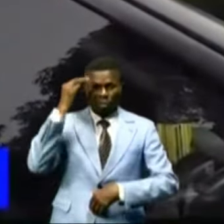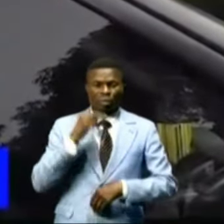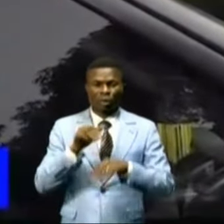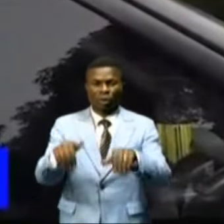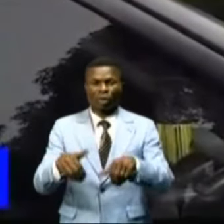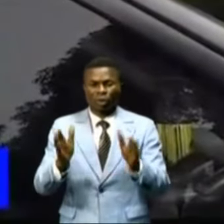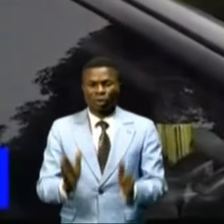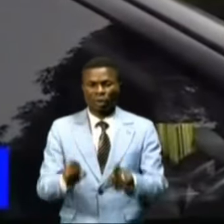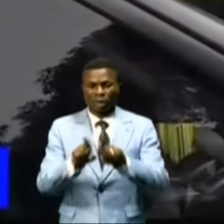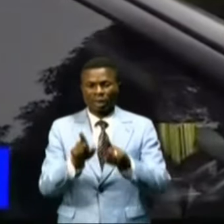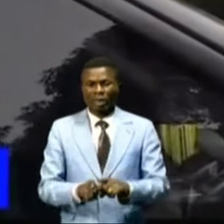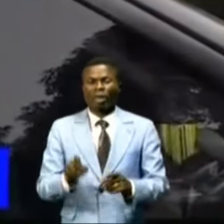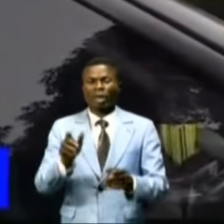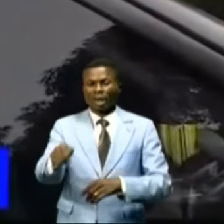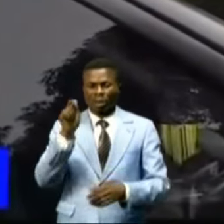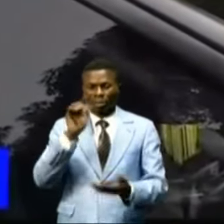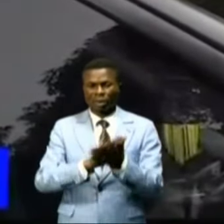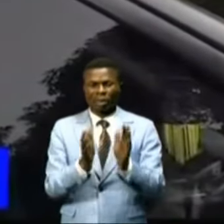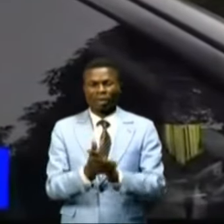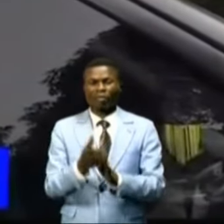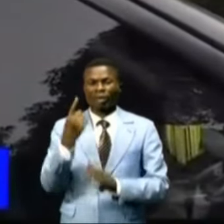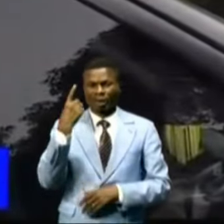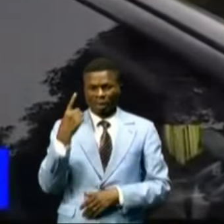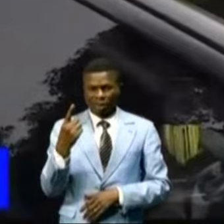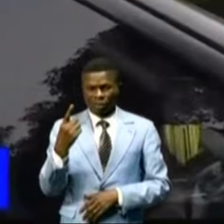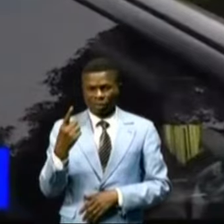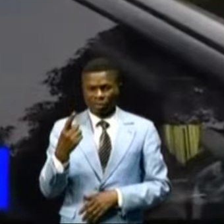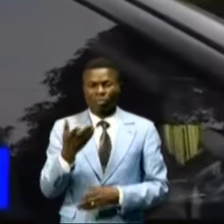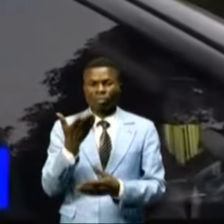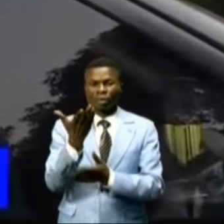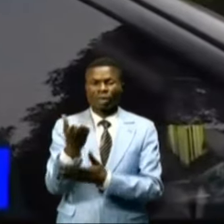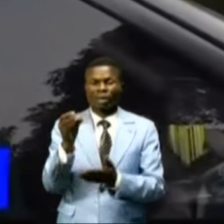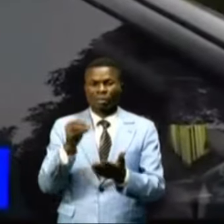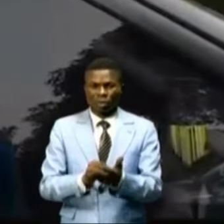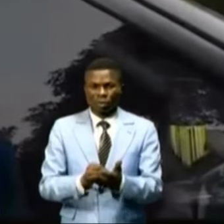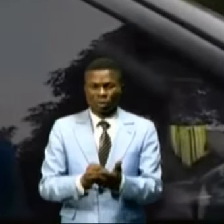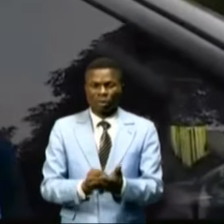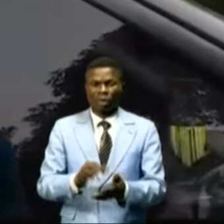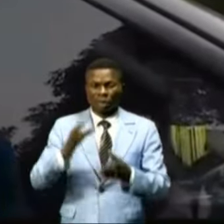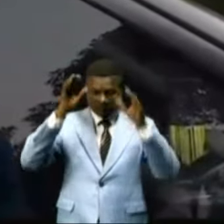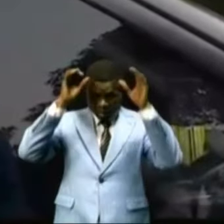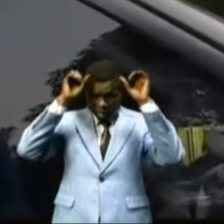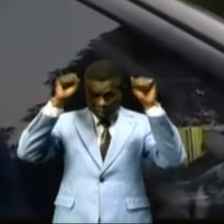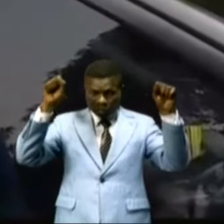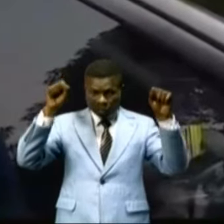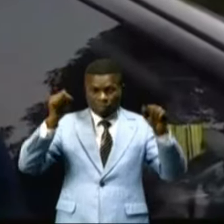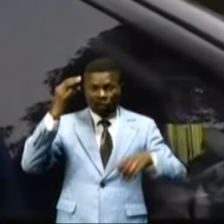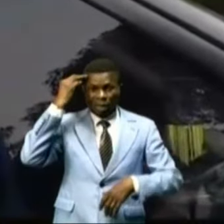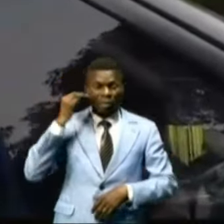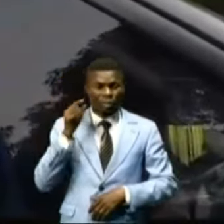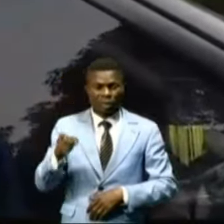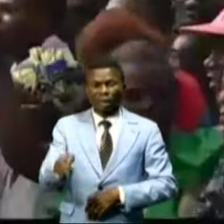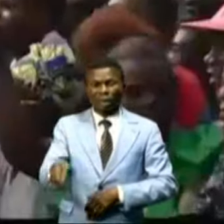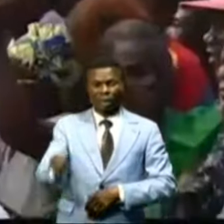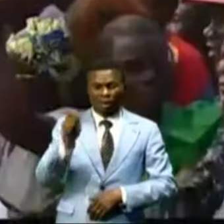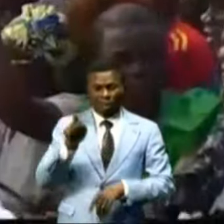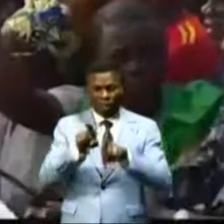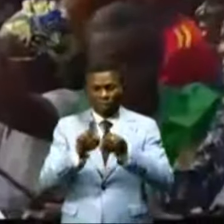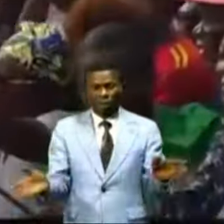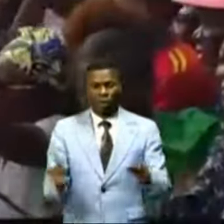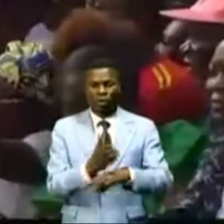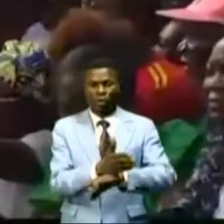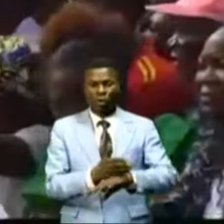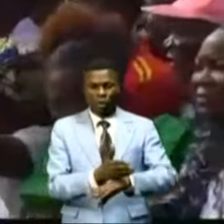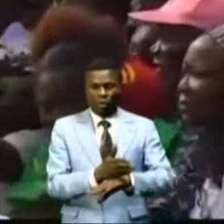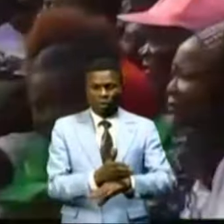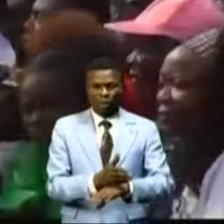et celui de la Pêche et Élevage. Mais ce que je demanderais peut-être à son Excellence, monsieur le ministre de la Pêche et Élevage, de